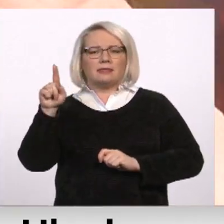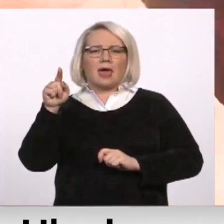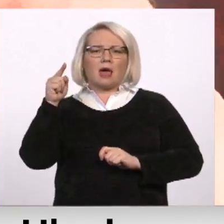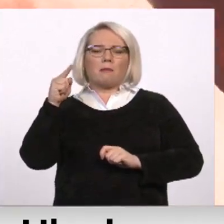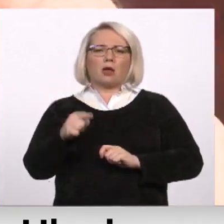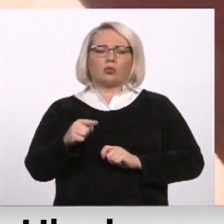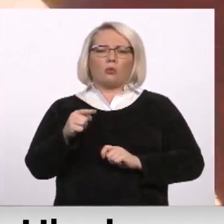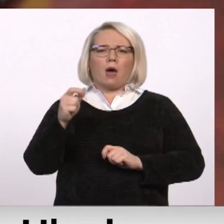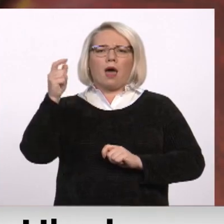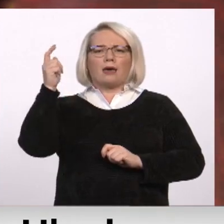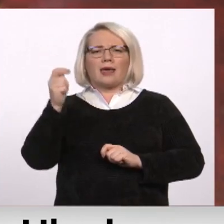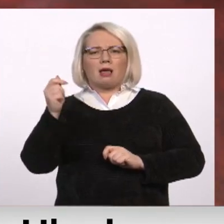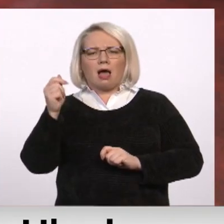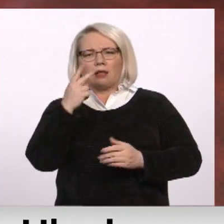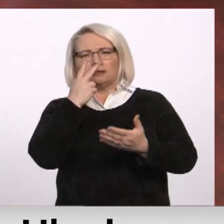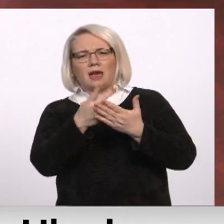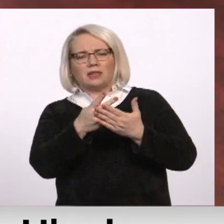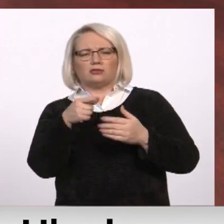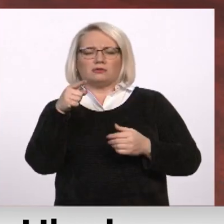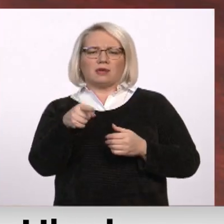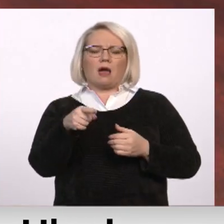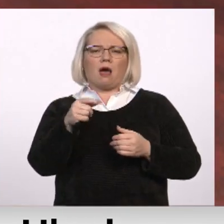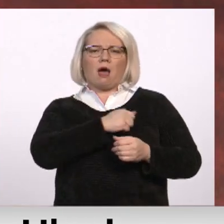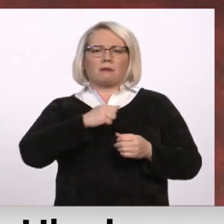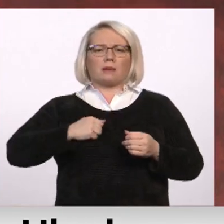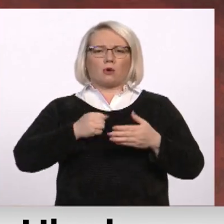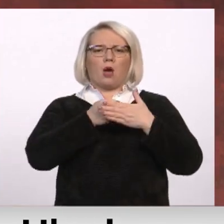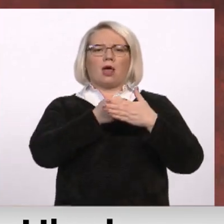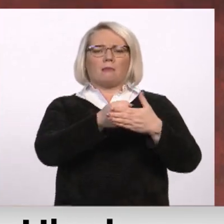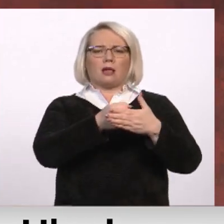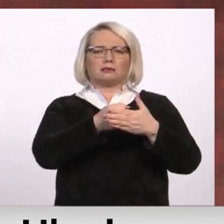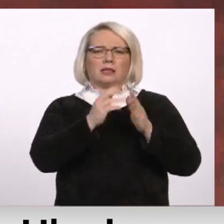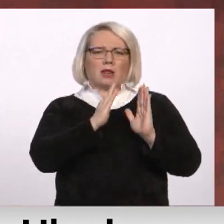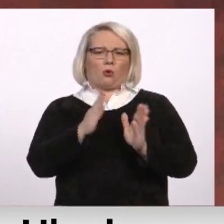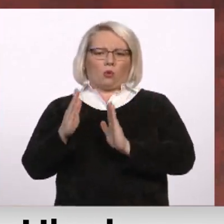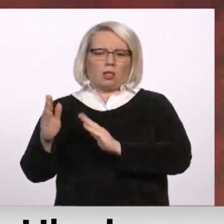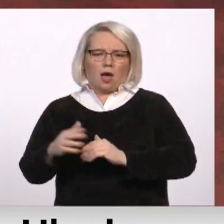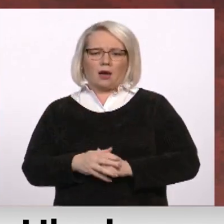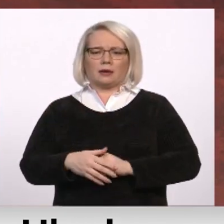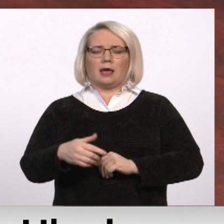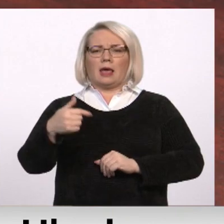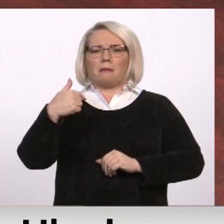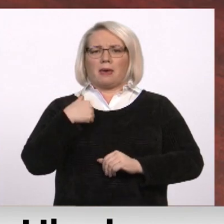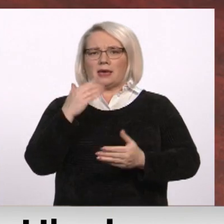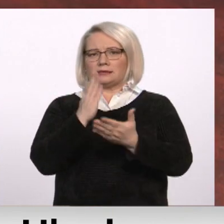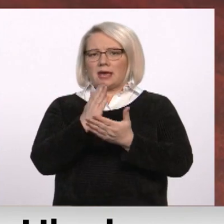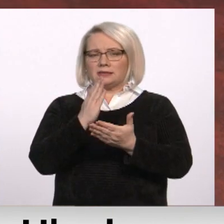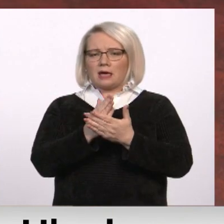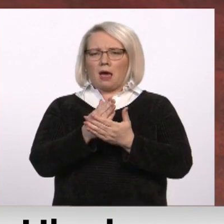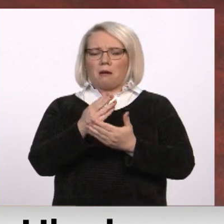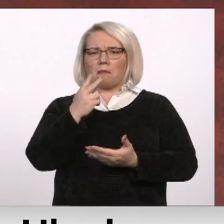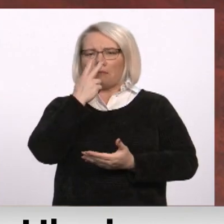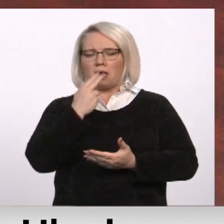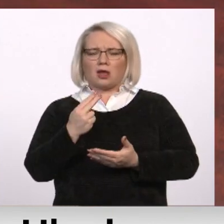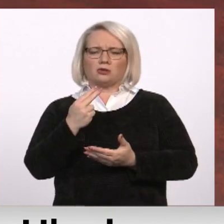nejauši, domājot, kā armiju atbalstīt regulāri. Sanāca tāds aha moments, ka mēs esam piededuši par nelielu ikmēnešu summu